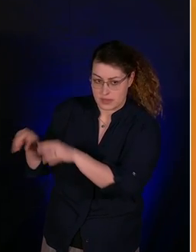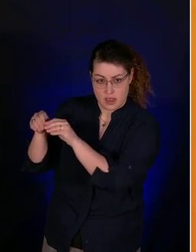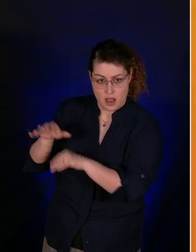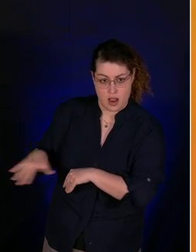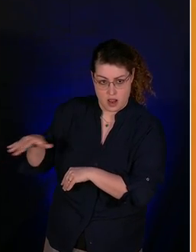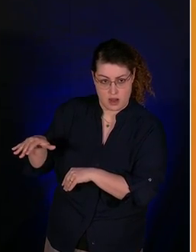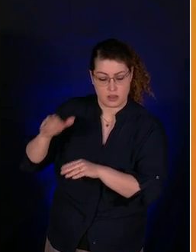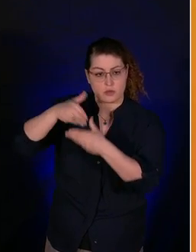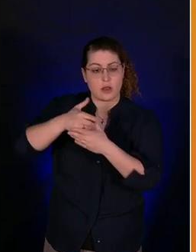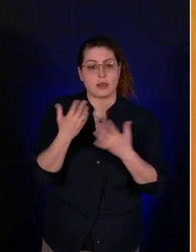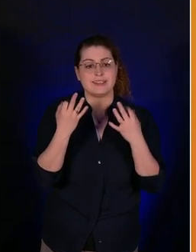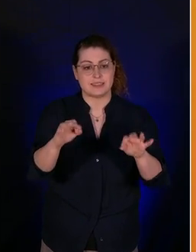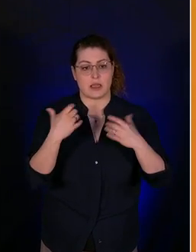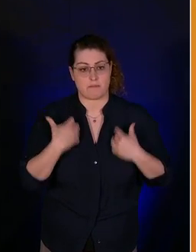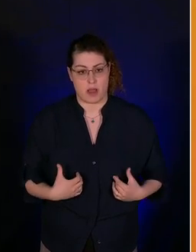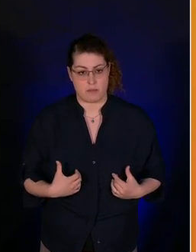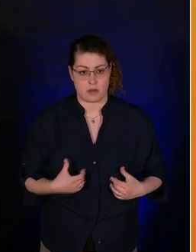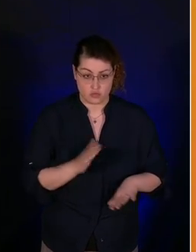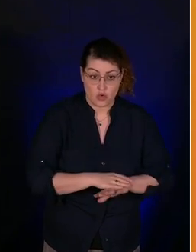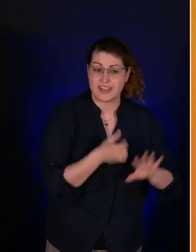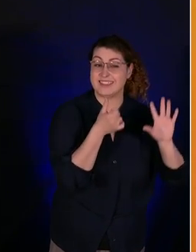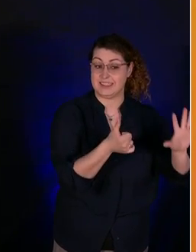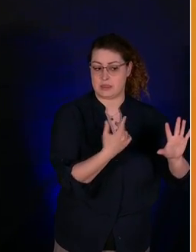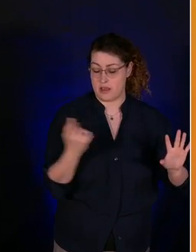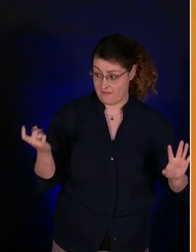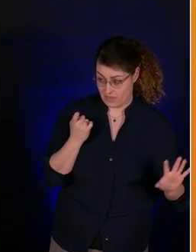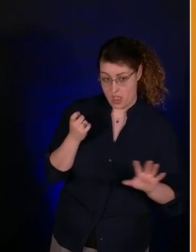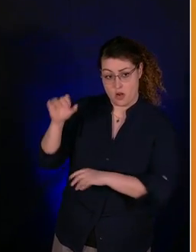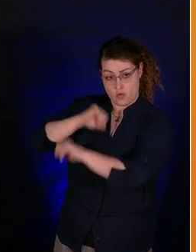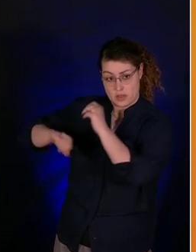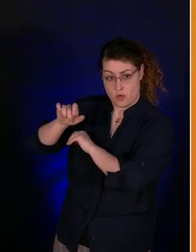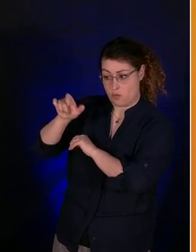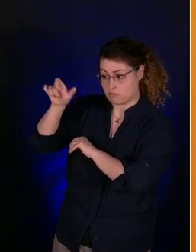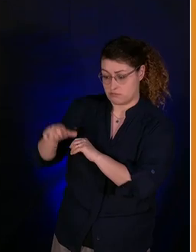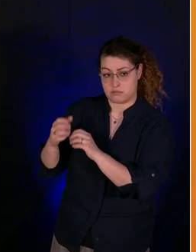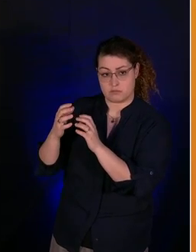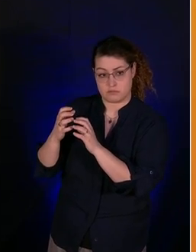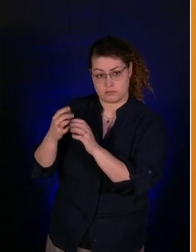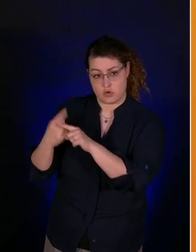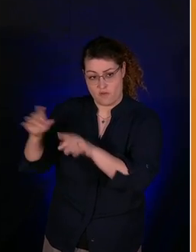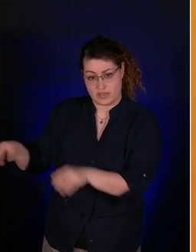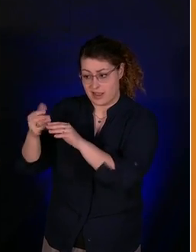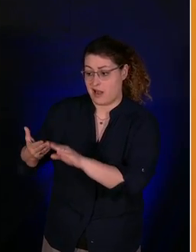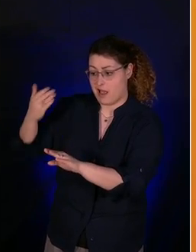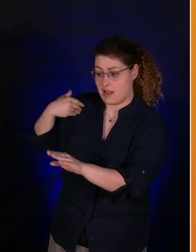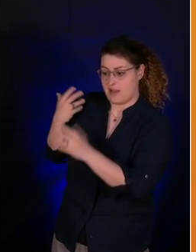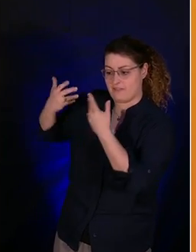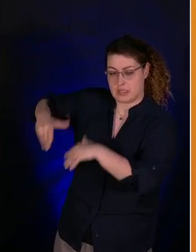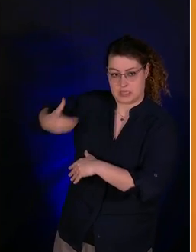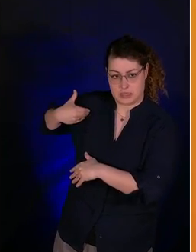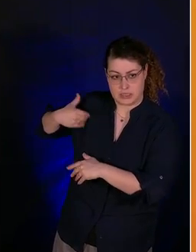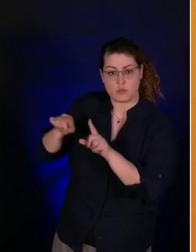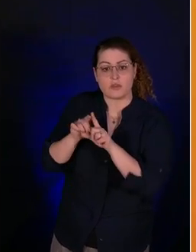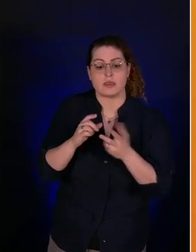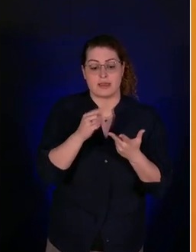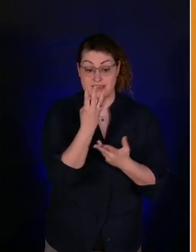est composée de 10 membres, dont 6 sont issus de la direction confédérale sortante et 4 issus des organisations du